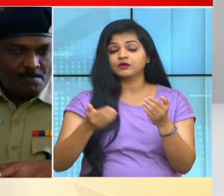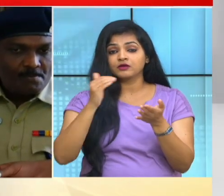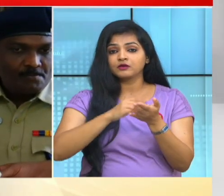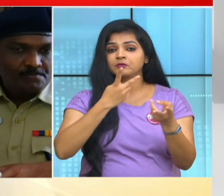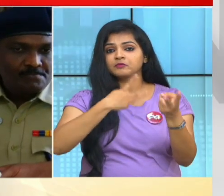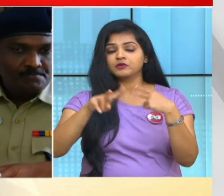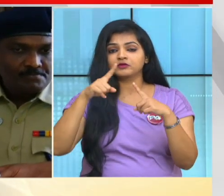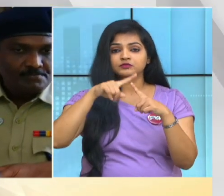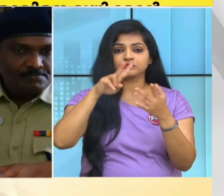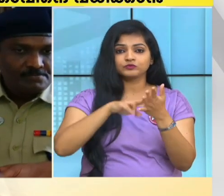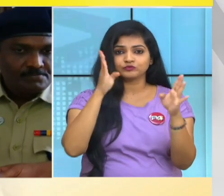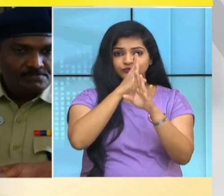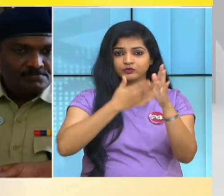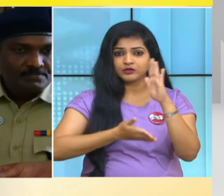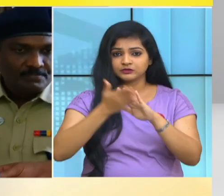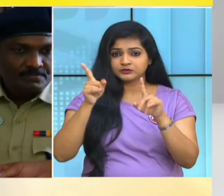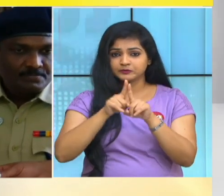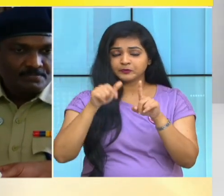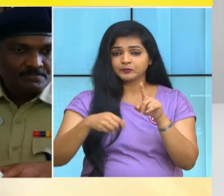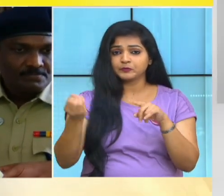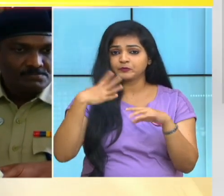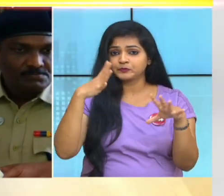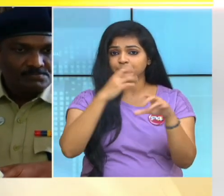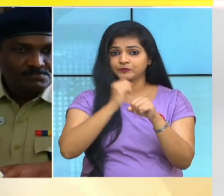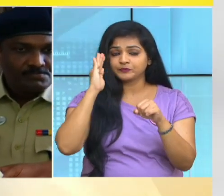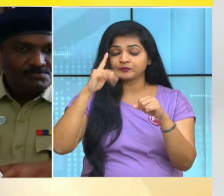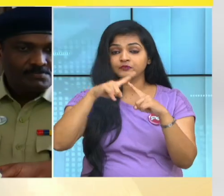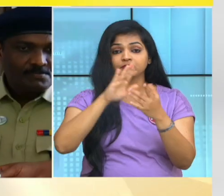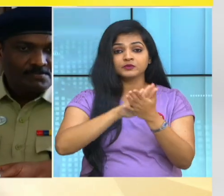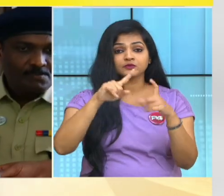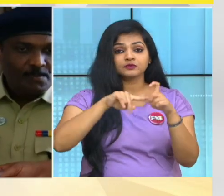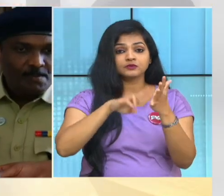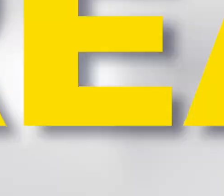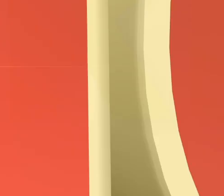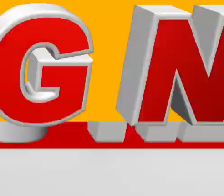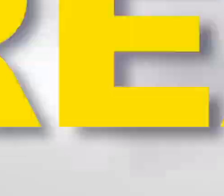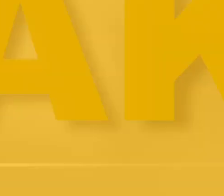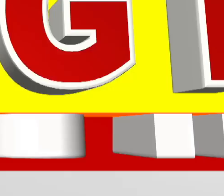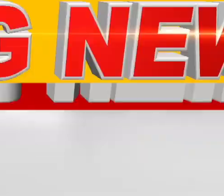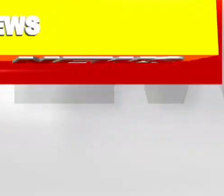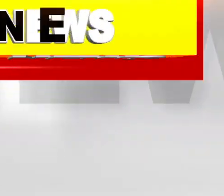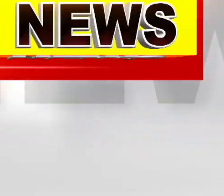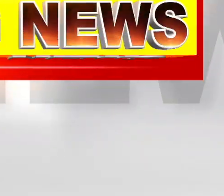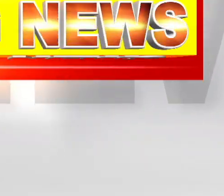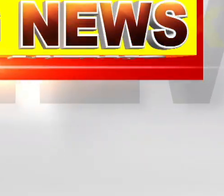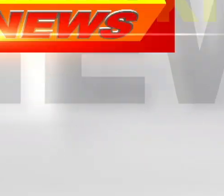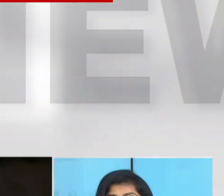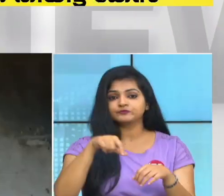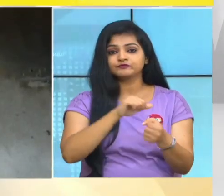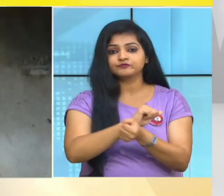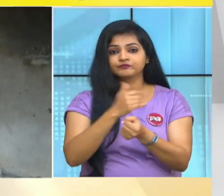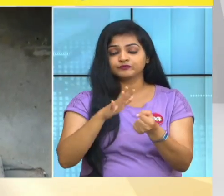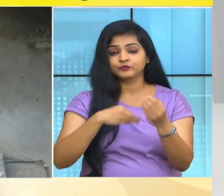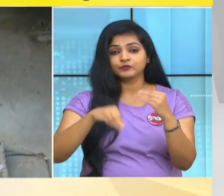ഒളിവിൽ പോകുന്നതായിട്ടുള്ള രഹസ്യവിവരം ലഭിച്ചതിനെ തുടർന്ന് തേനി പോലീസുമായിട്ട് ബന്ധപ്പെട്ടിട്ടാണ് പ്രതി നമ്മൾ കസ്റ്റഡിയിലെടുത്തുള്ളത്. രാഹുൽ വിജയൻ